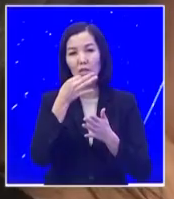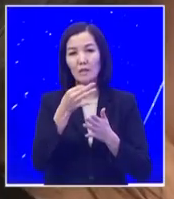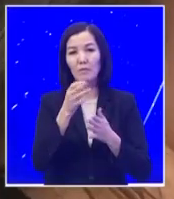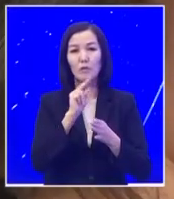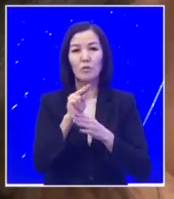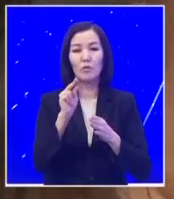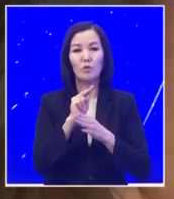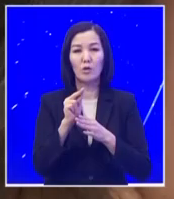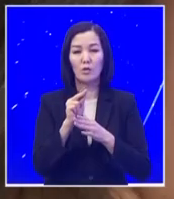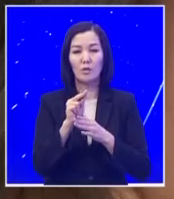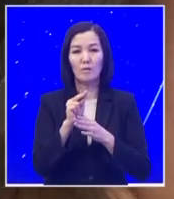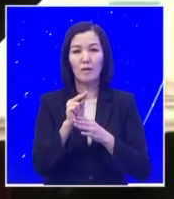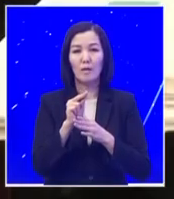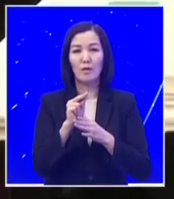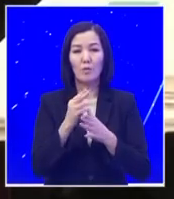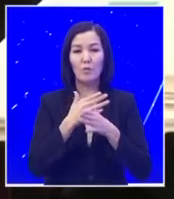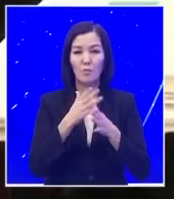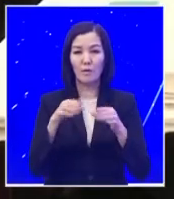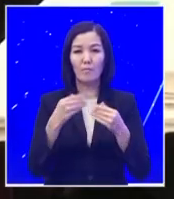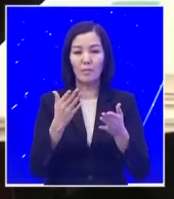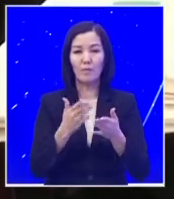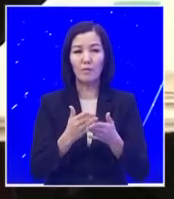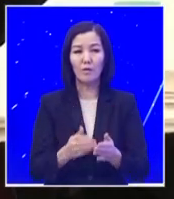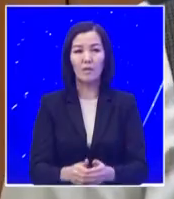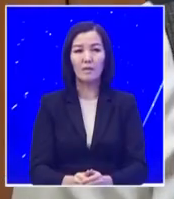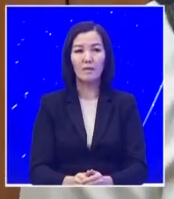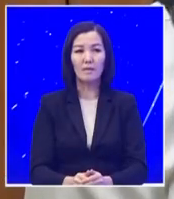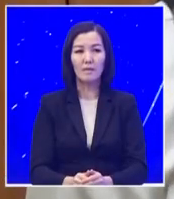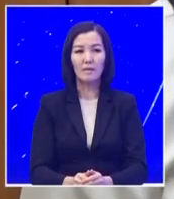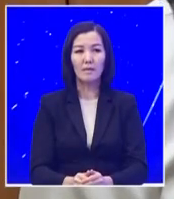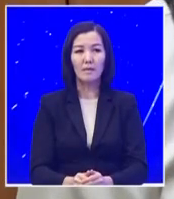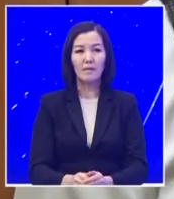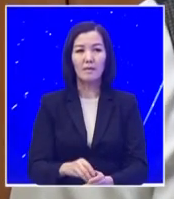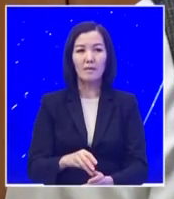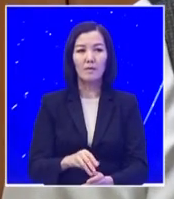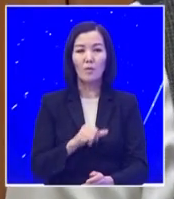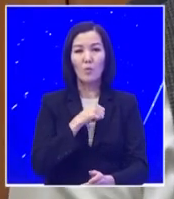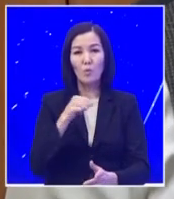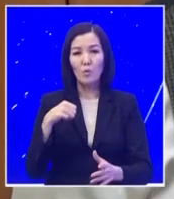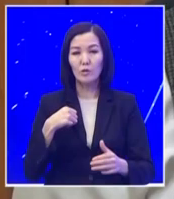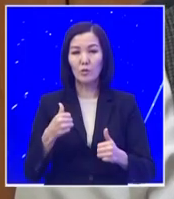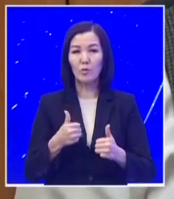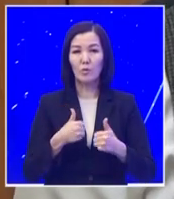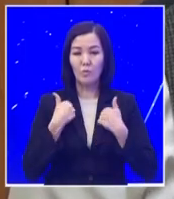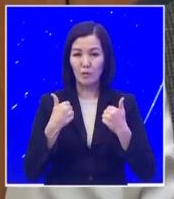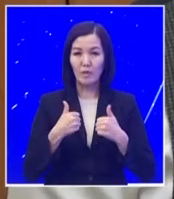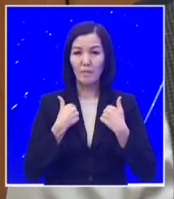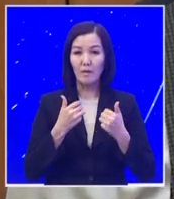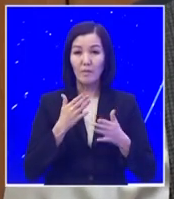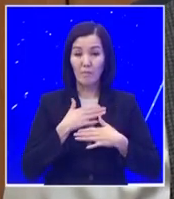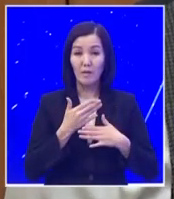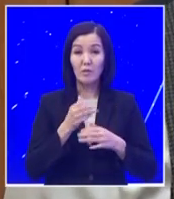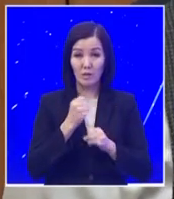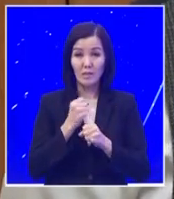айтып, ұтымды ақпарат берудің қыр-сырын бөлісіп отырады. Таңдапай өзі ұмтылып, мен бара салайын, мен